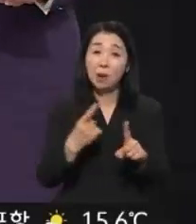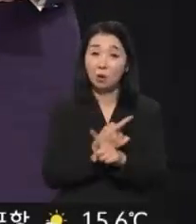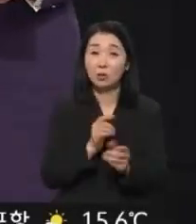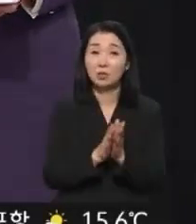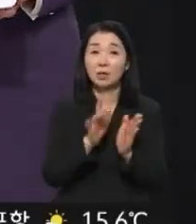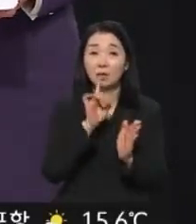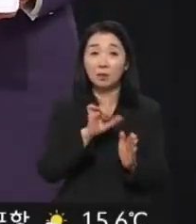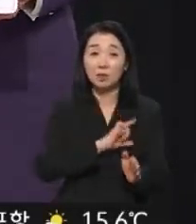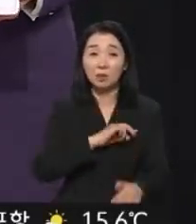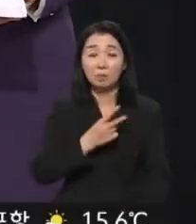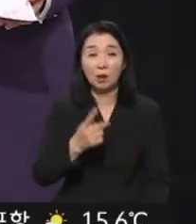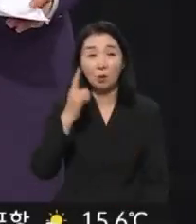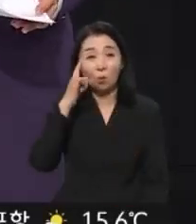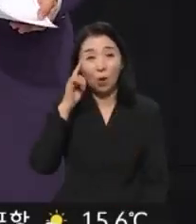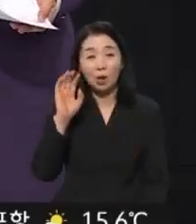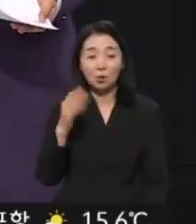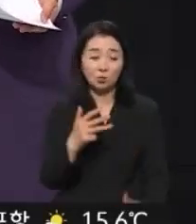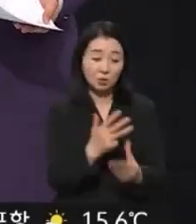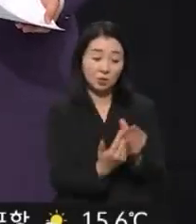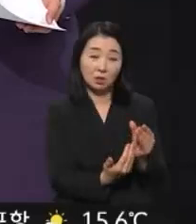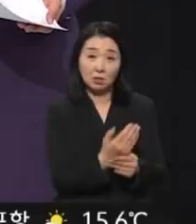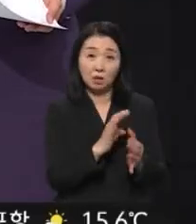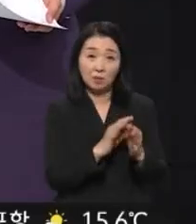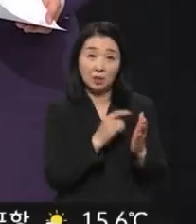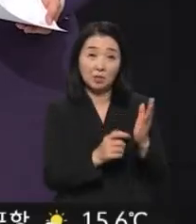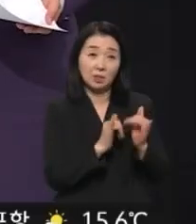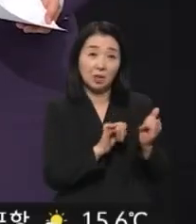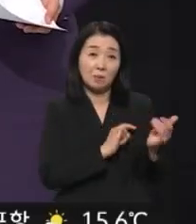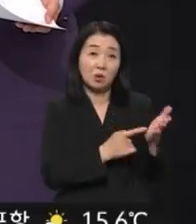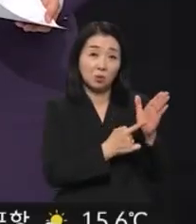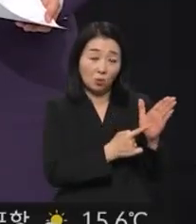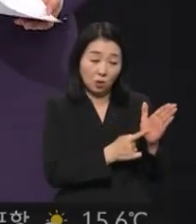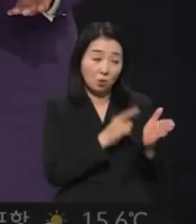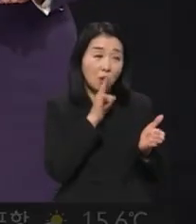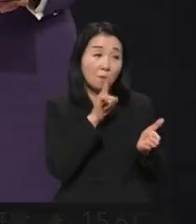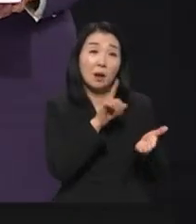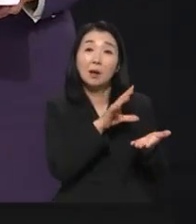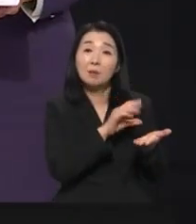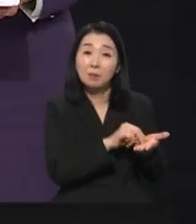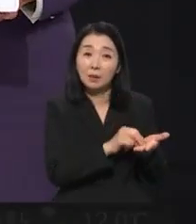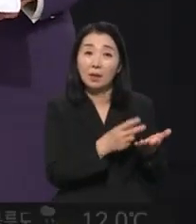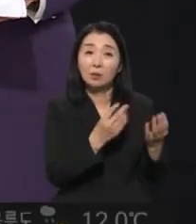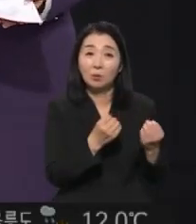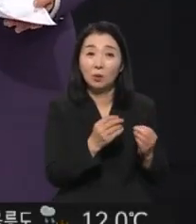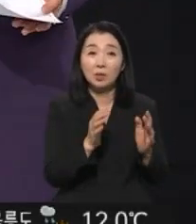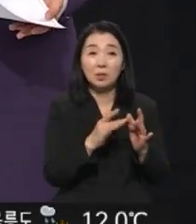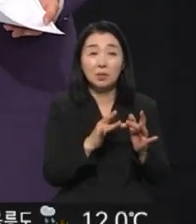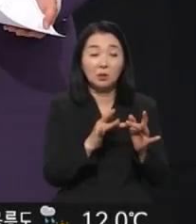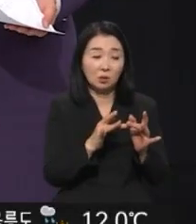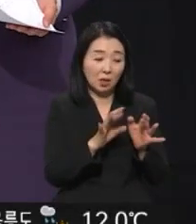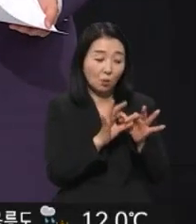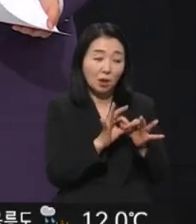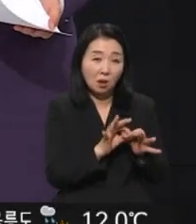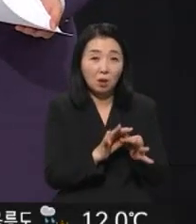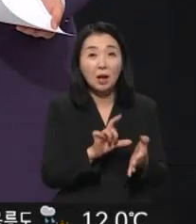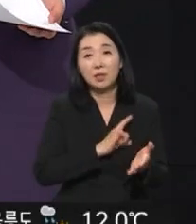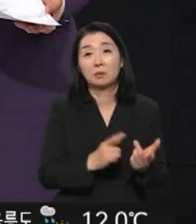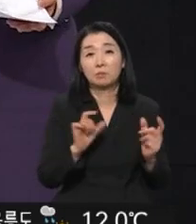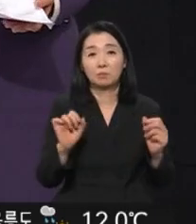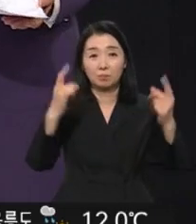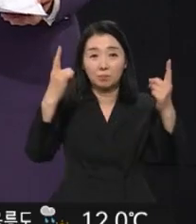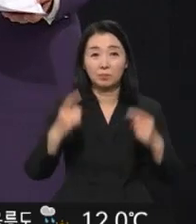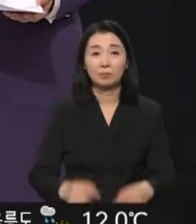이름을 바꾼 이유는 최근 이태원 참사 희생자 명단 공개로 논란이 됐던 인터넷 매체와 이름이 같기 때문으로